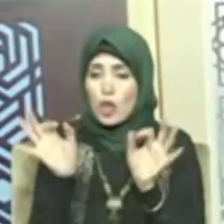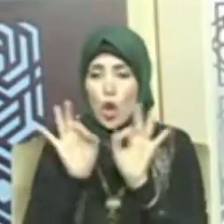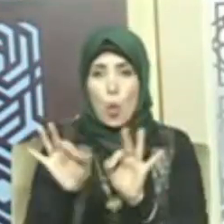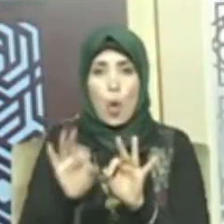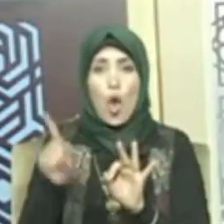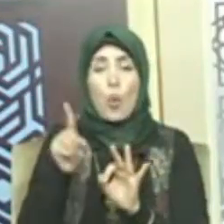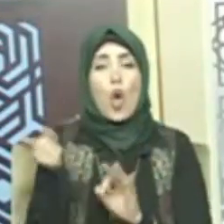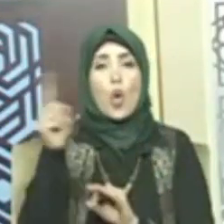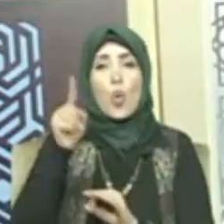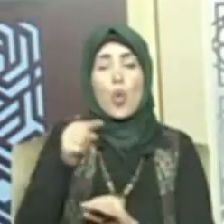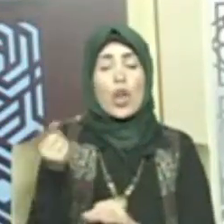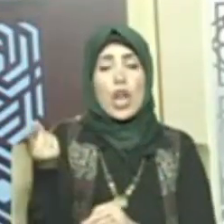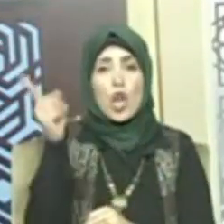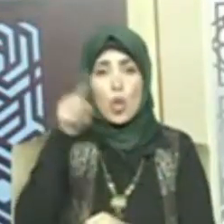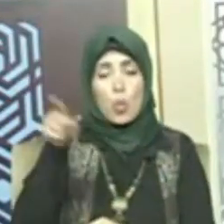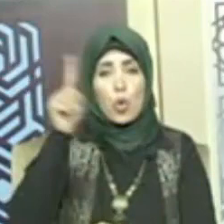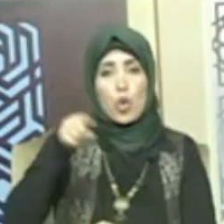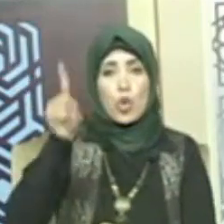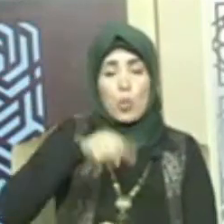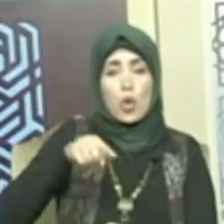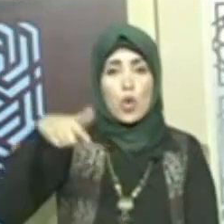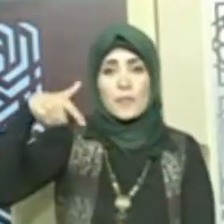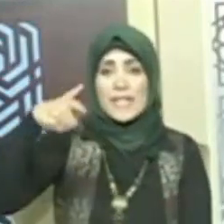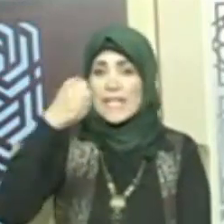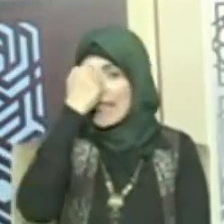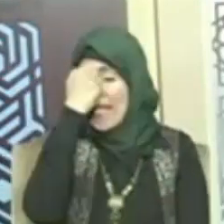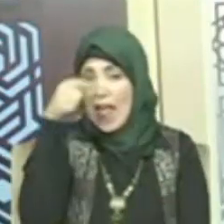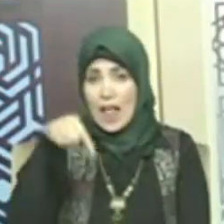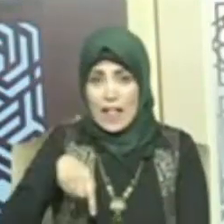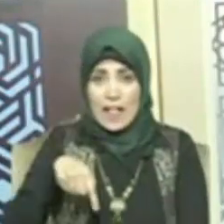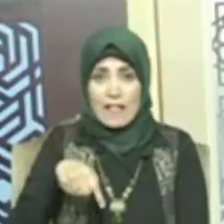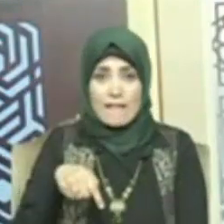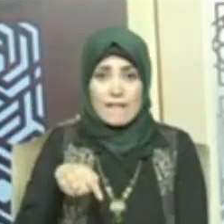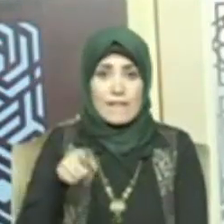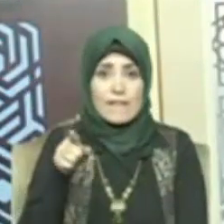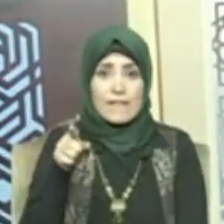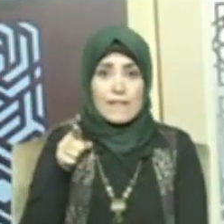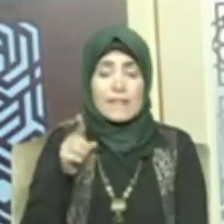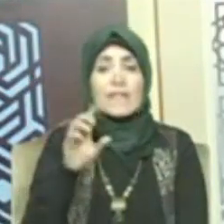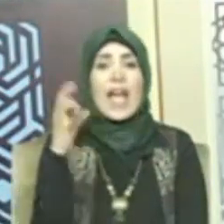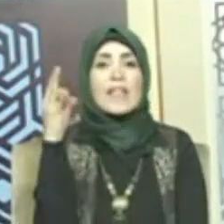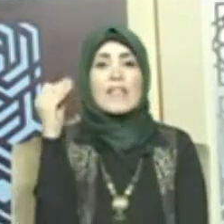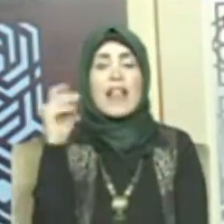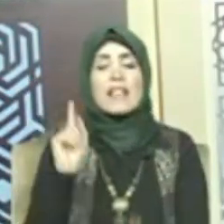عن كل يوم 60,000، أي 30 مرة.